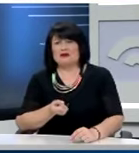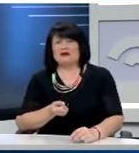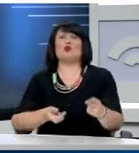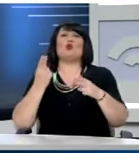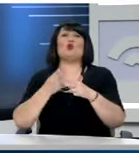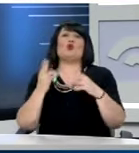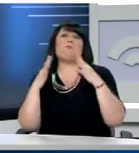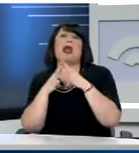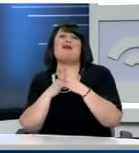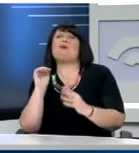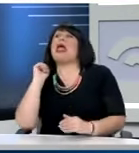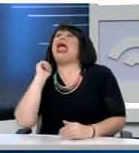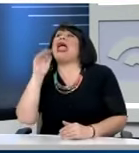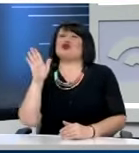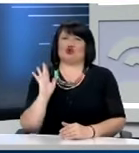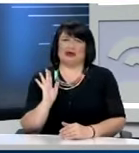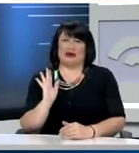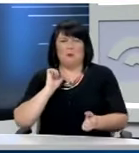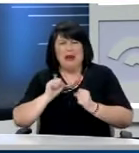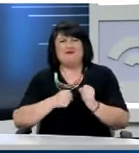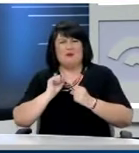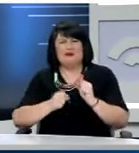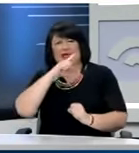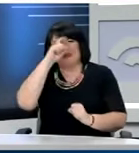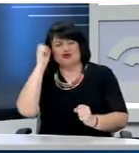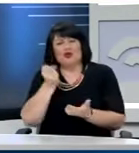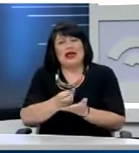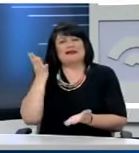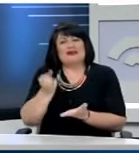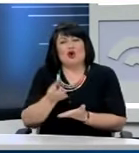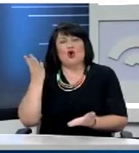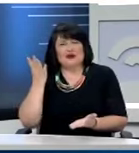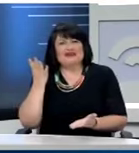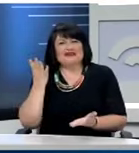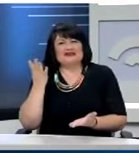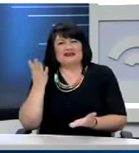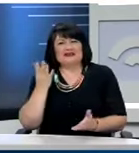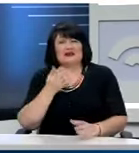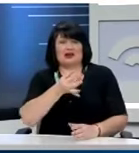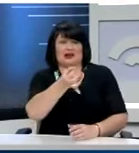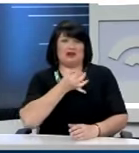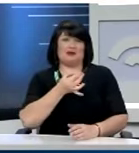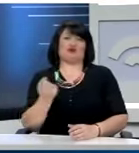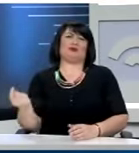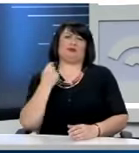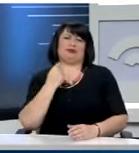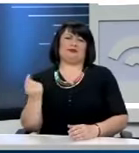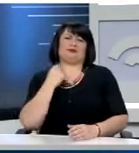κρίσιμες μάχες στο εξωτερικό για να κλείσουμε δύσκολες αξιολογήσεις, προεξοφλούσατε ότι θα αποτύχουμε.